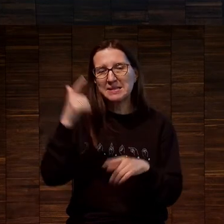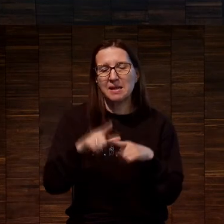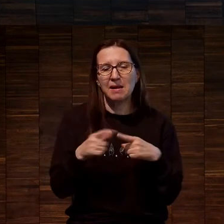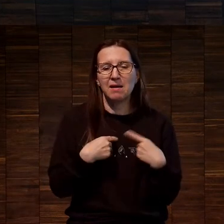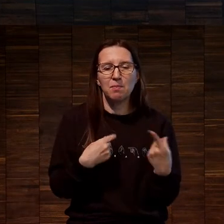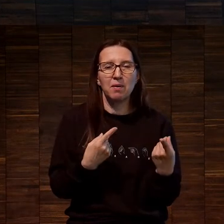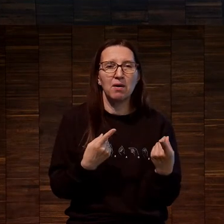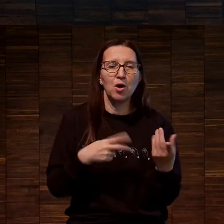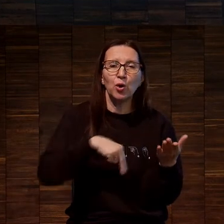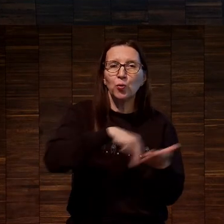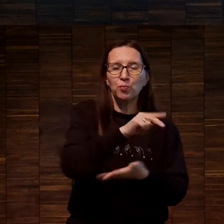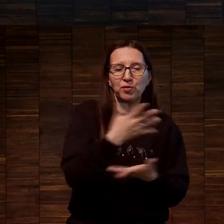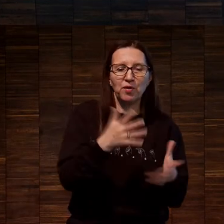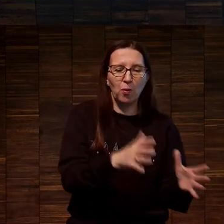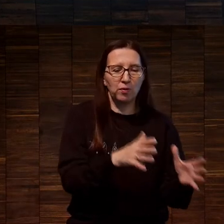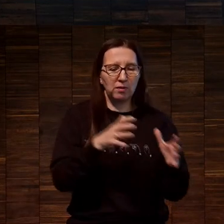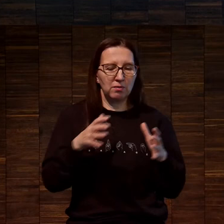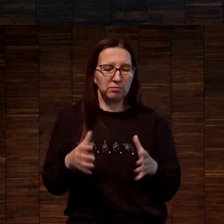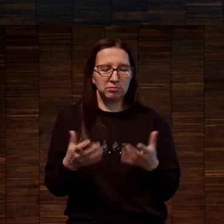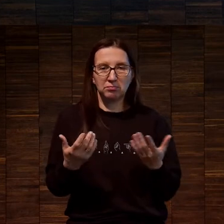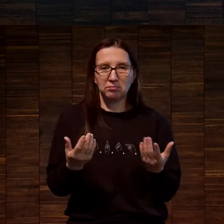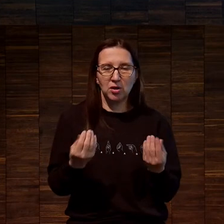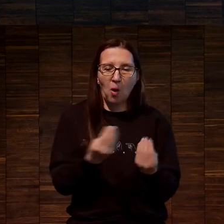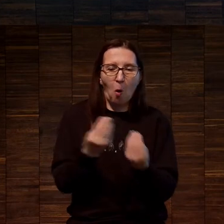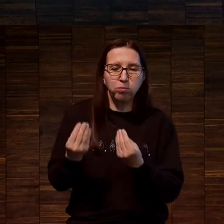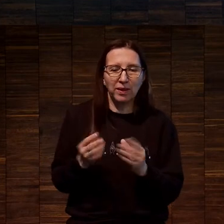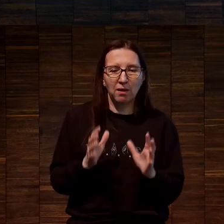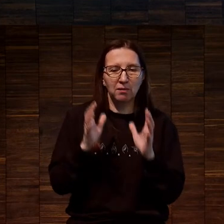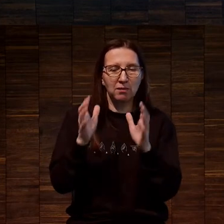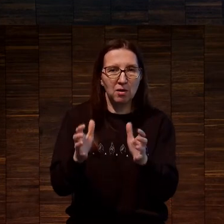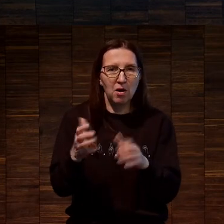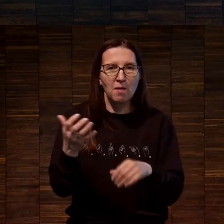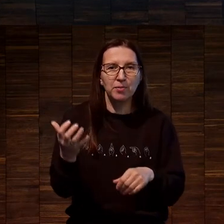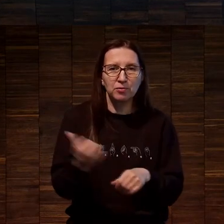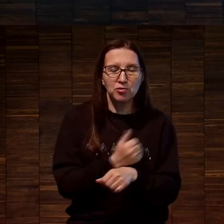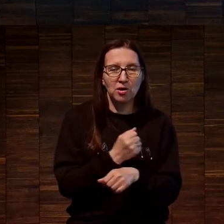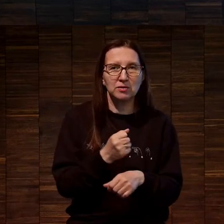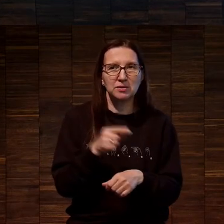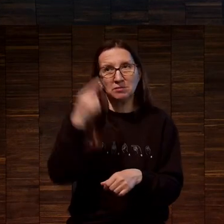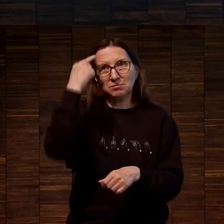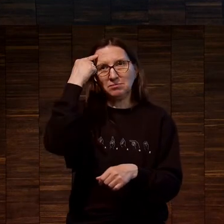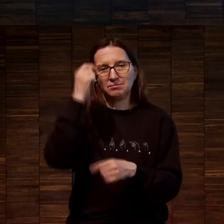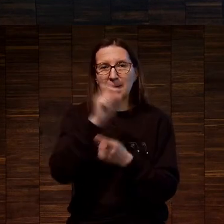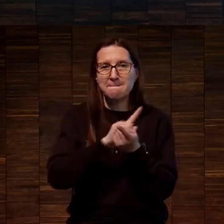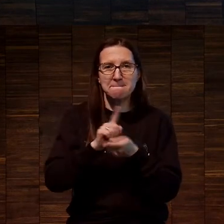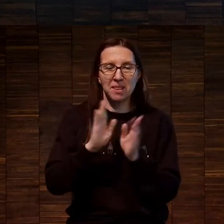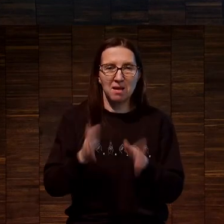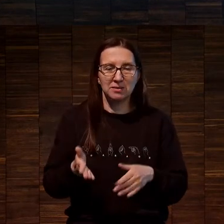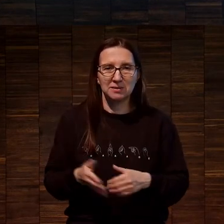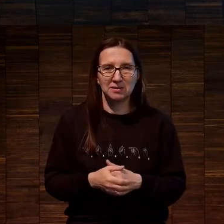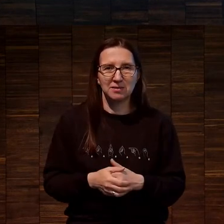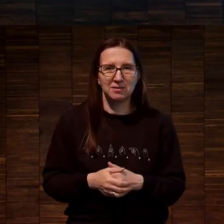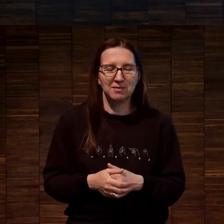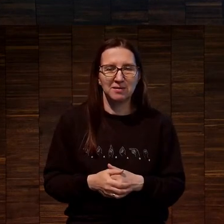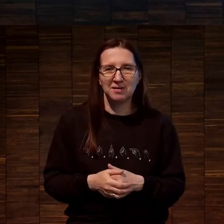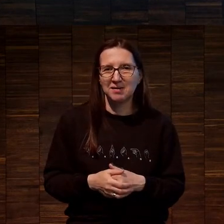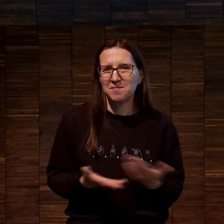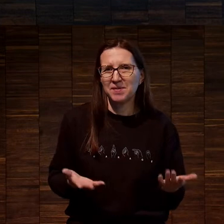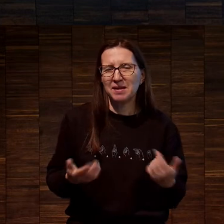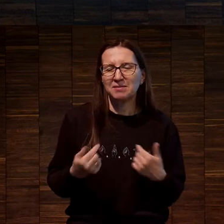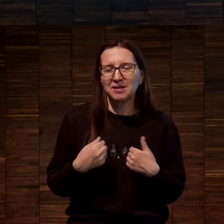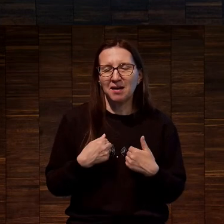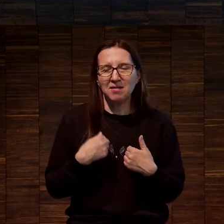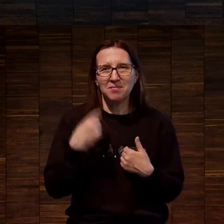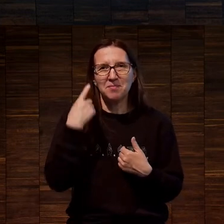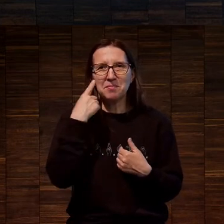объект себя в руки, вдруг поменяется его оптика. Не помню такого, но